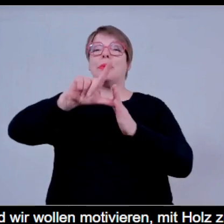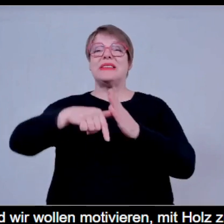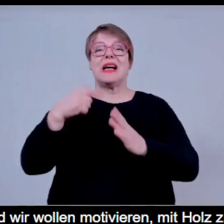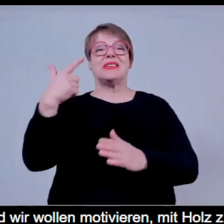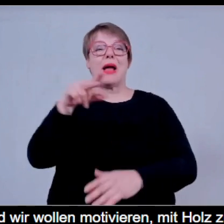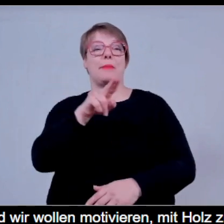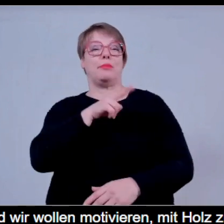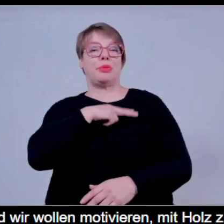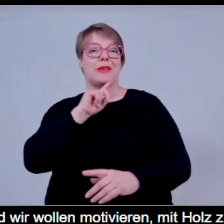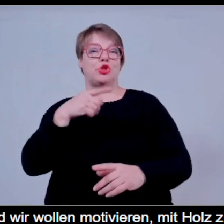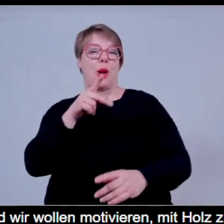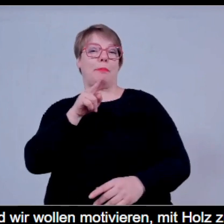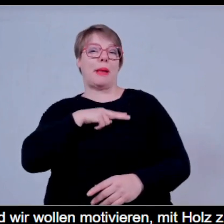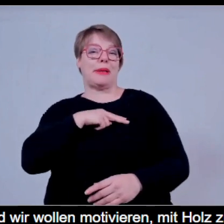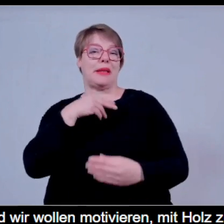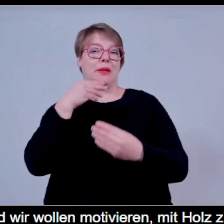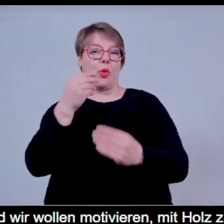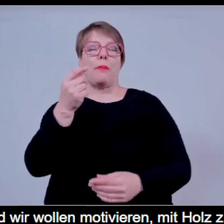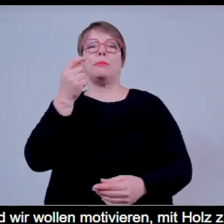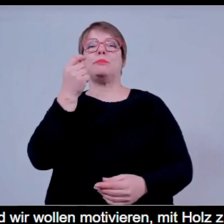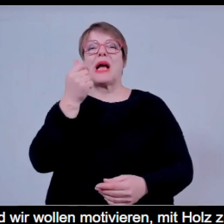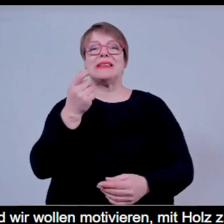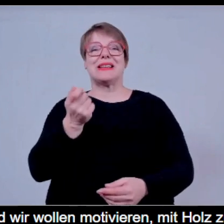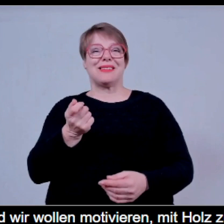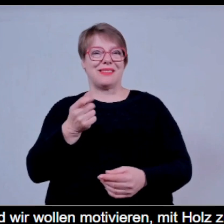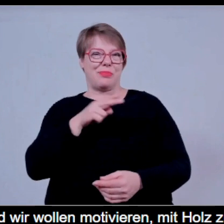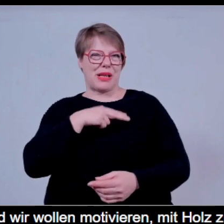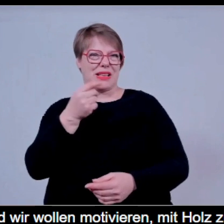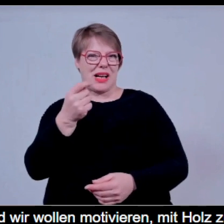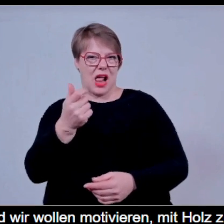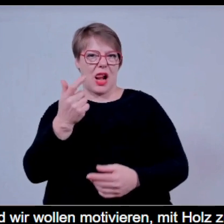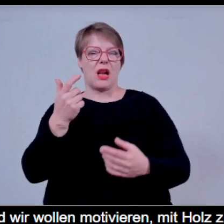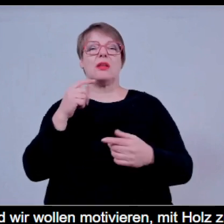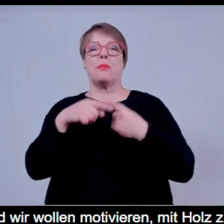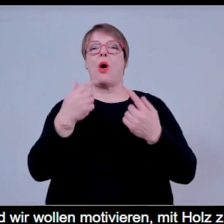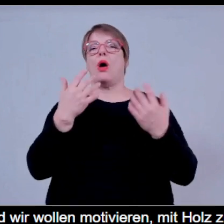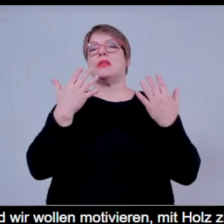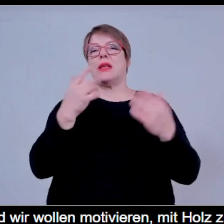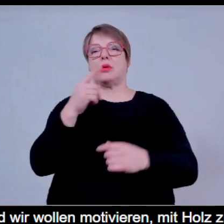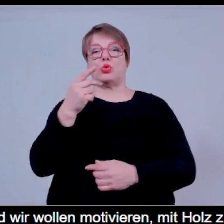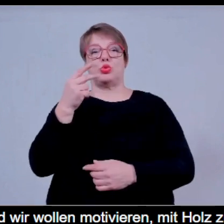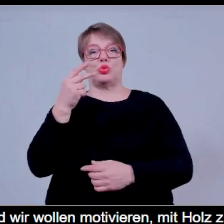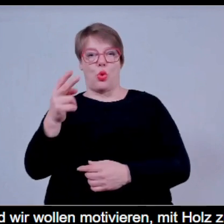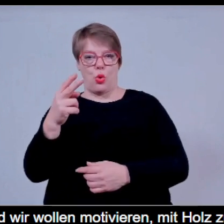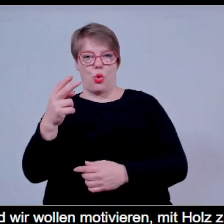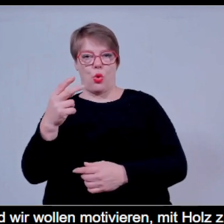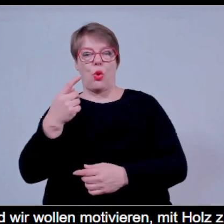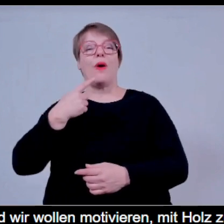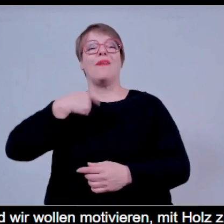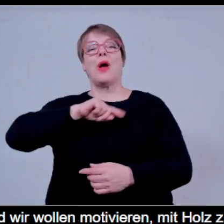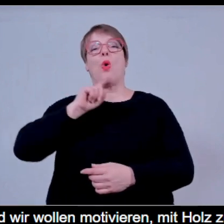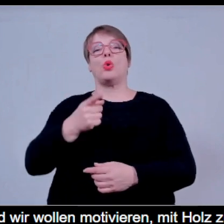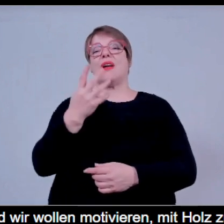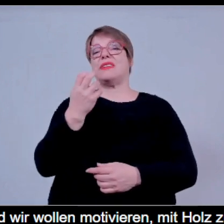wir gehen davon aus, dass sich viele Kommunen und öffentliche Träger entsprechend an uns wenden werden. Dann